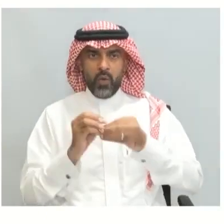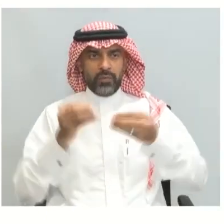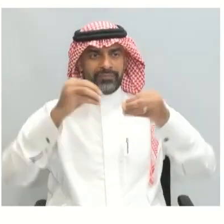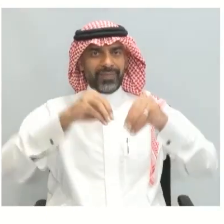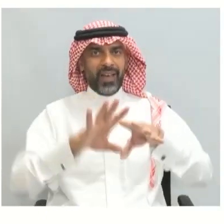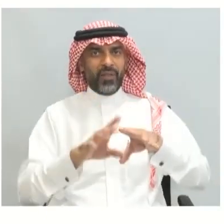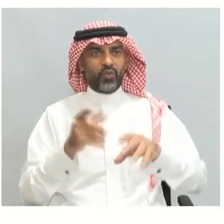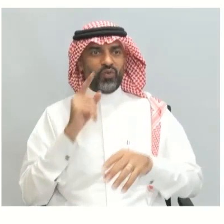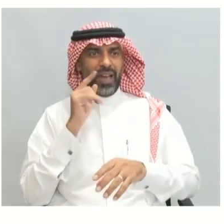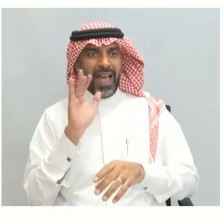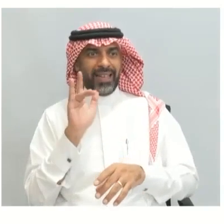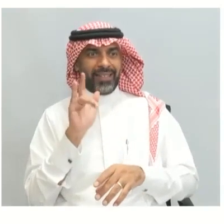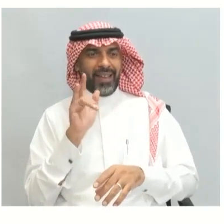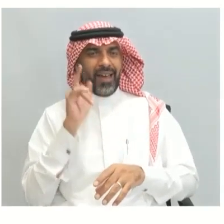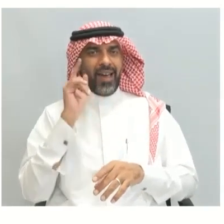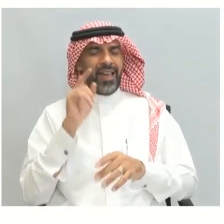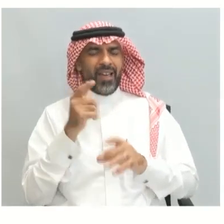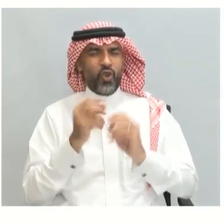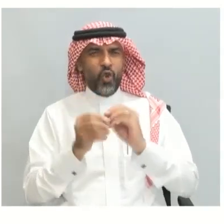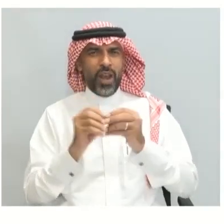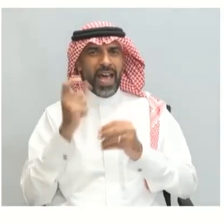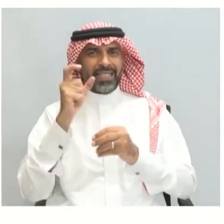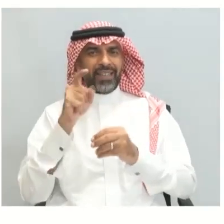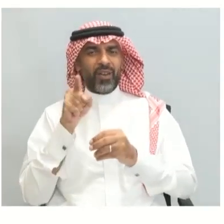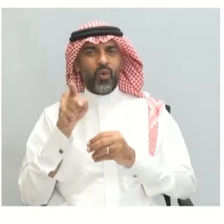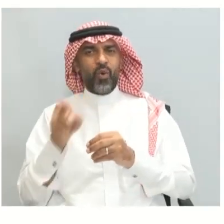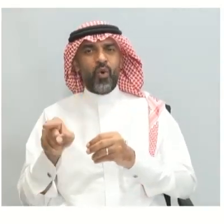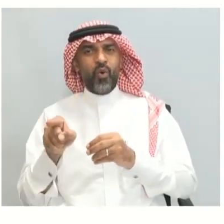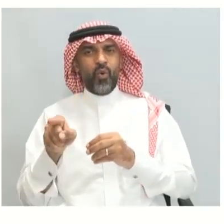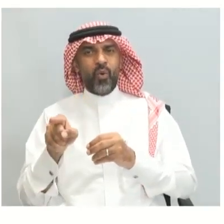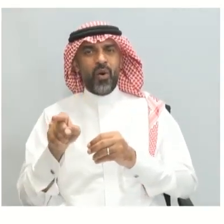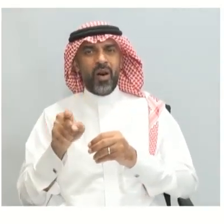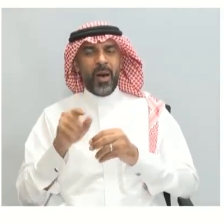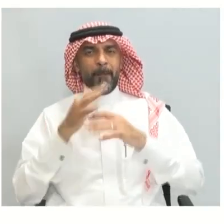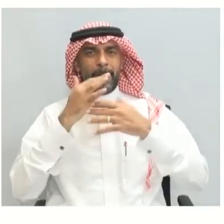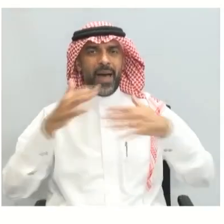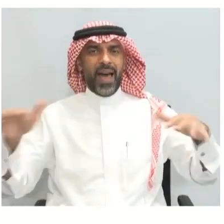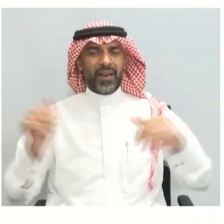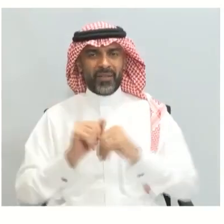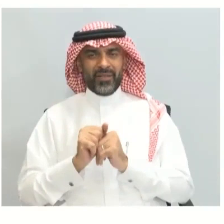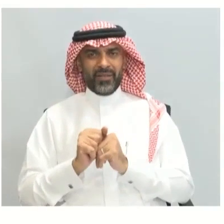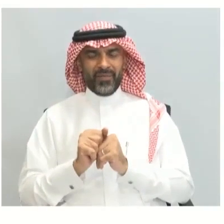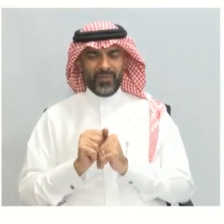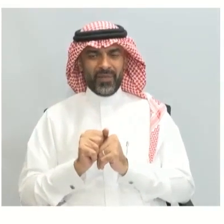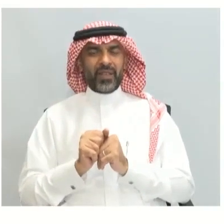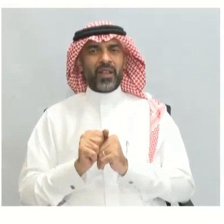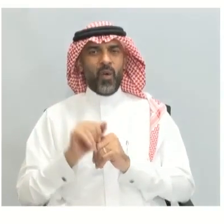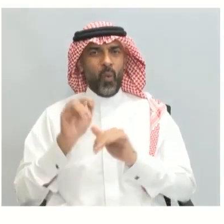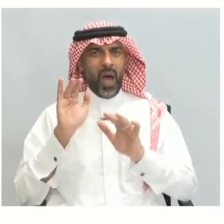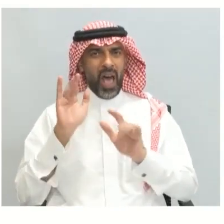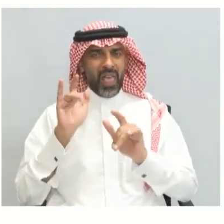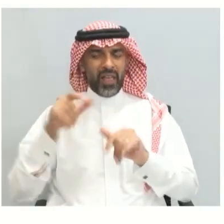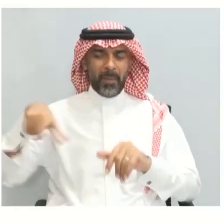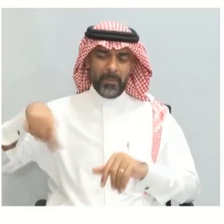وجعلوا اللون الازرق للبحار والاخضر للانهار والاحمر والبني للجبال